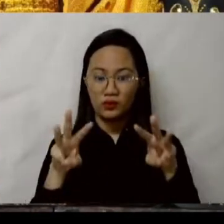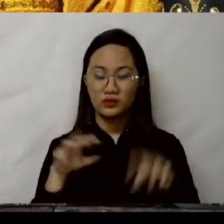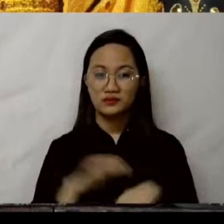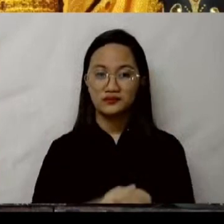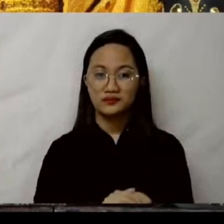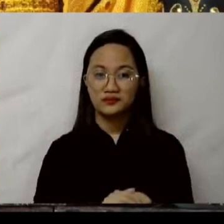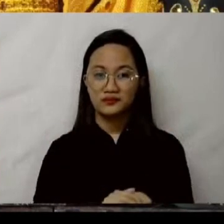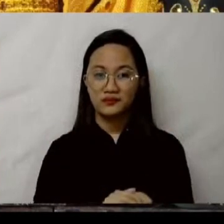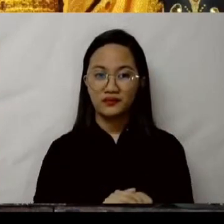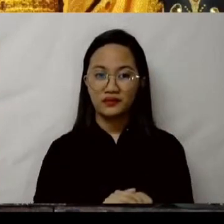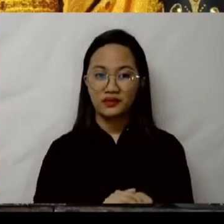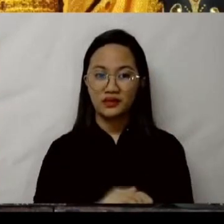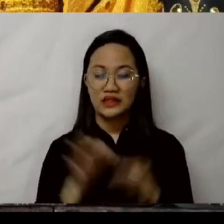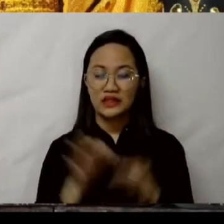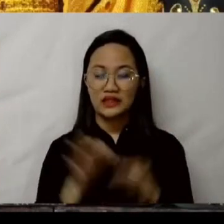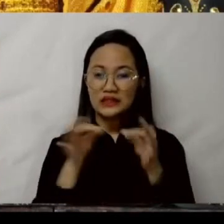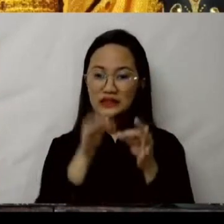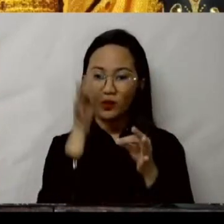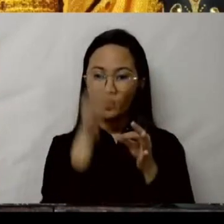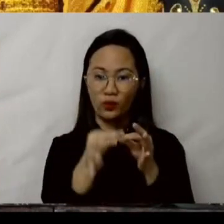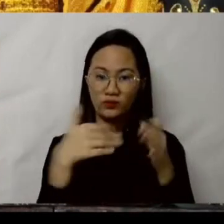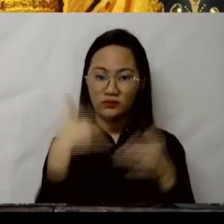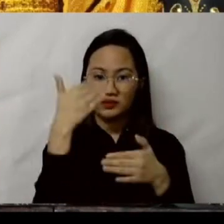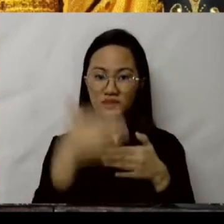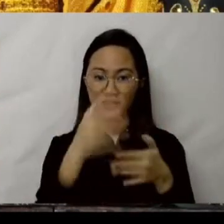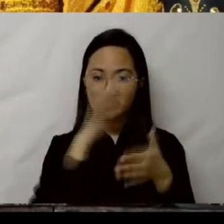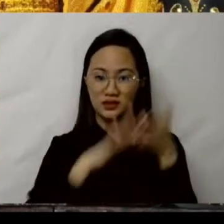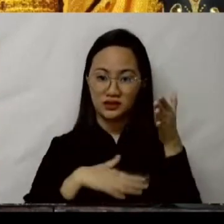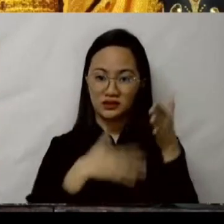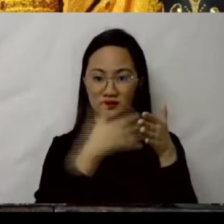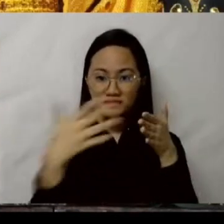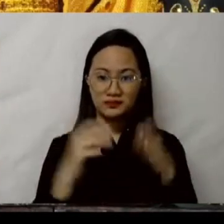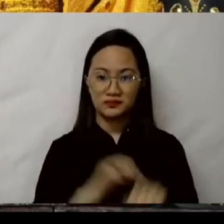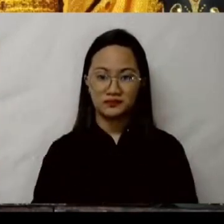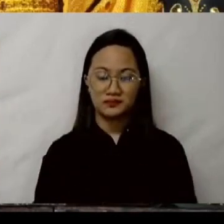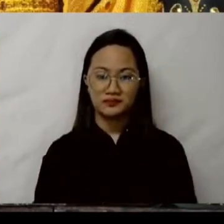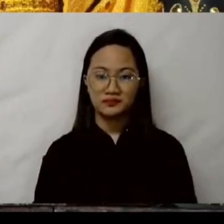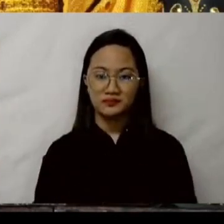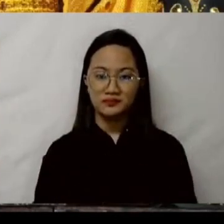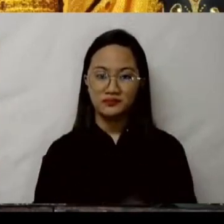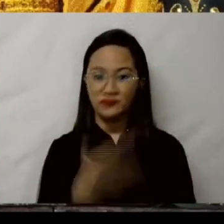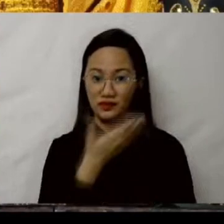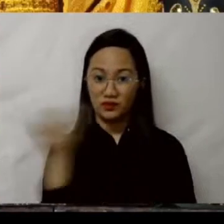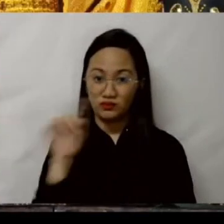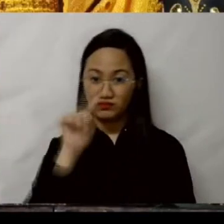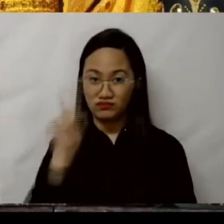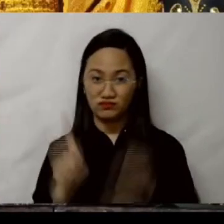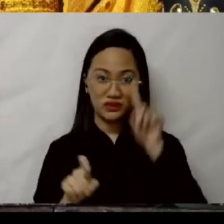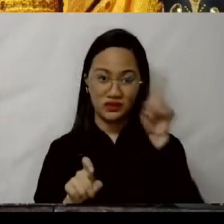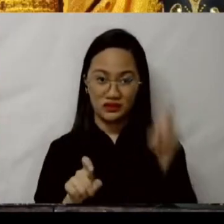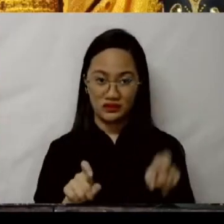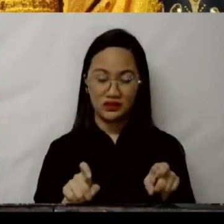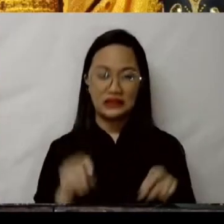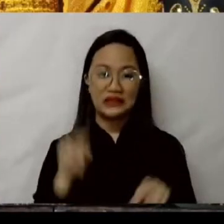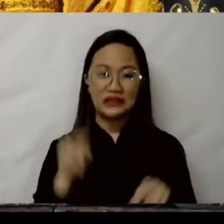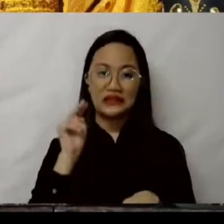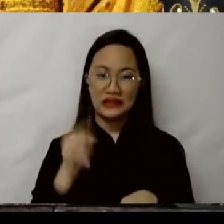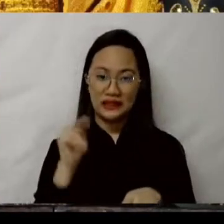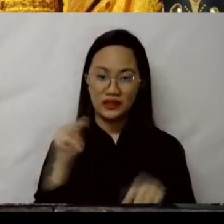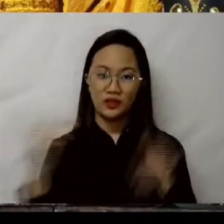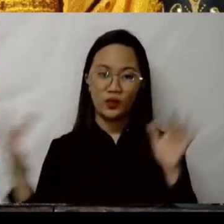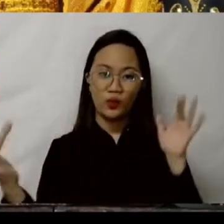i-reschedule. Gayun din po, sa anumang inyong katanungan at pangangailangan, makipag-ugnayan lamang po sa